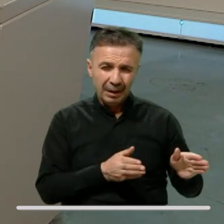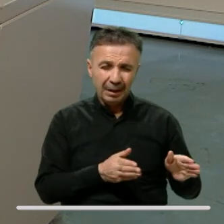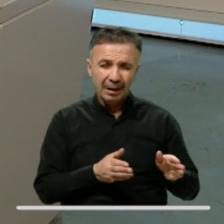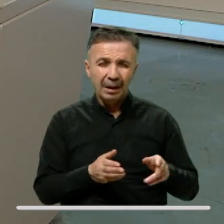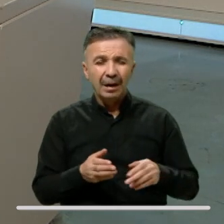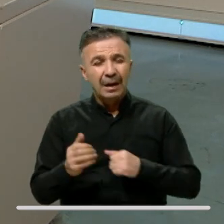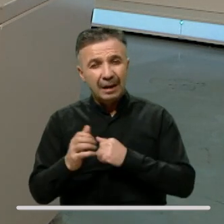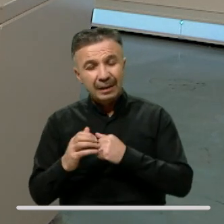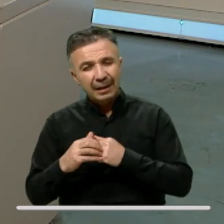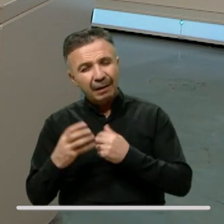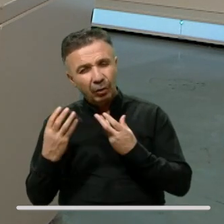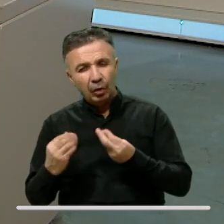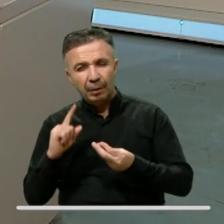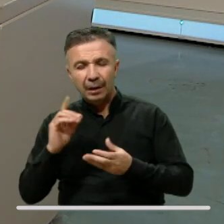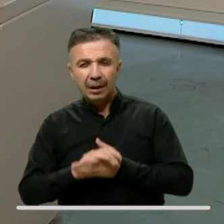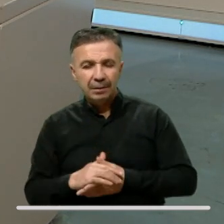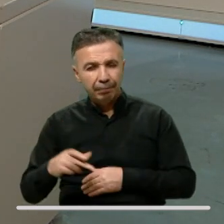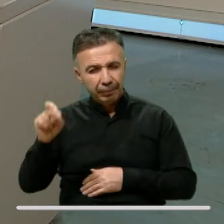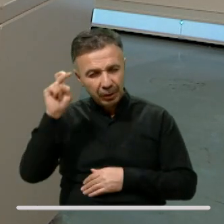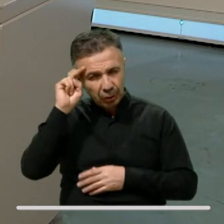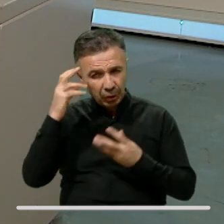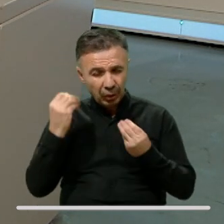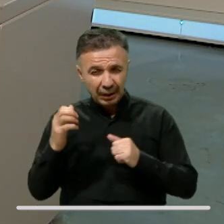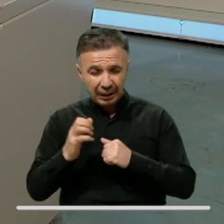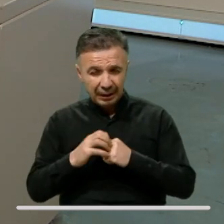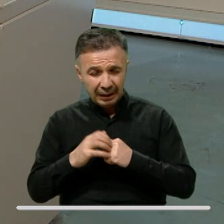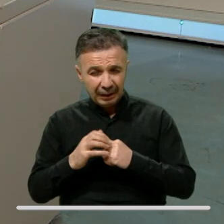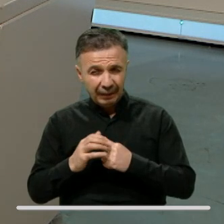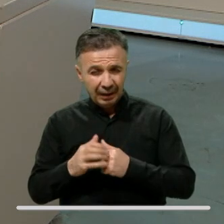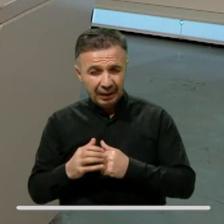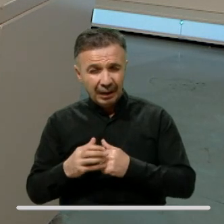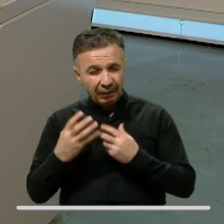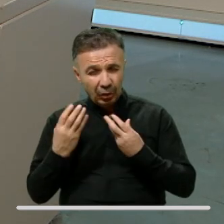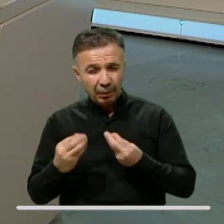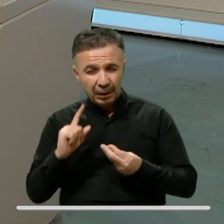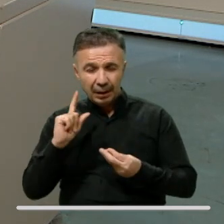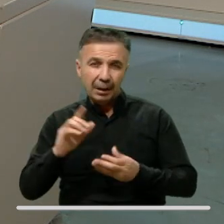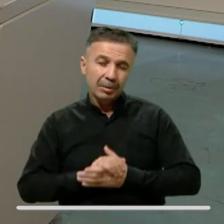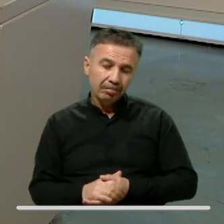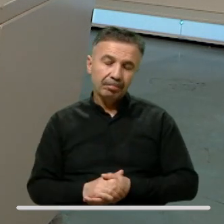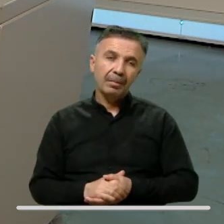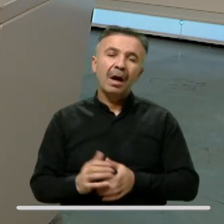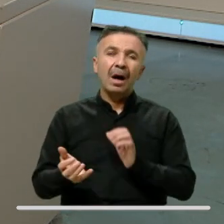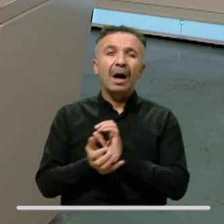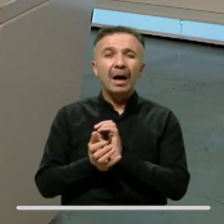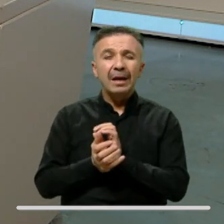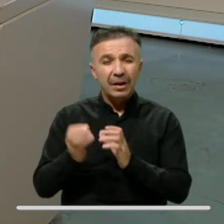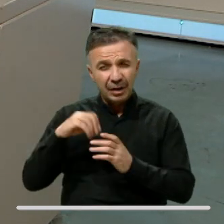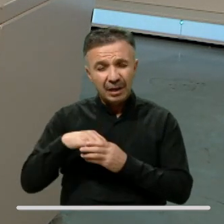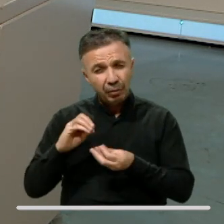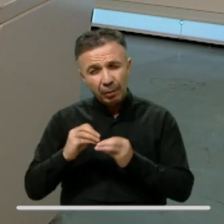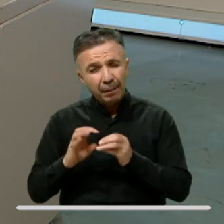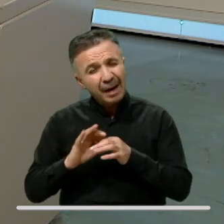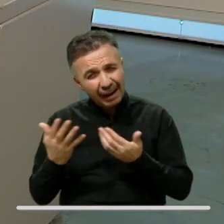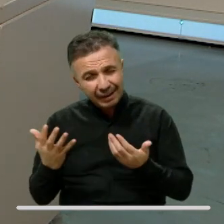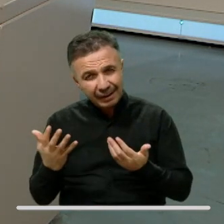yöntemlerine başvurmalılar. Yani psikolojik açıdan tedavi yöntemlerine başvurmalılar. Ve aile arasındaki problemler neler?